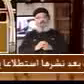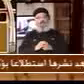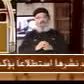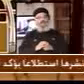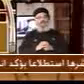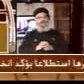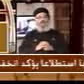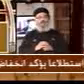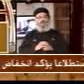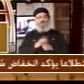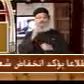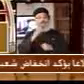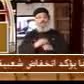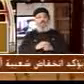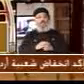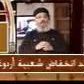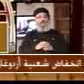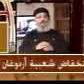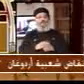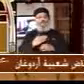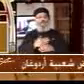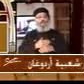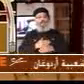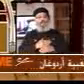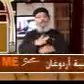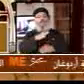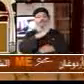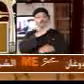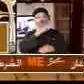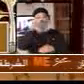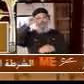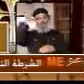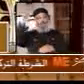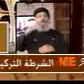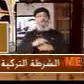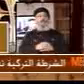في سيرة أبونا بشوي كامل في اسكندرية،